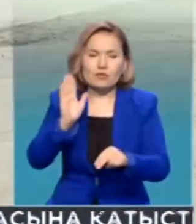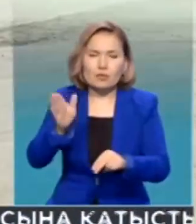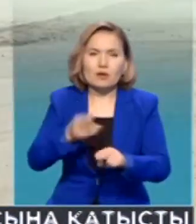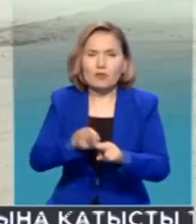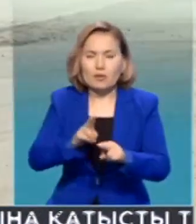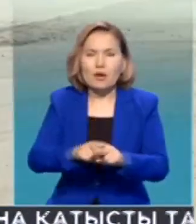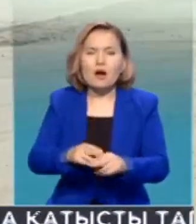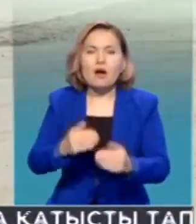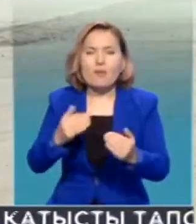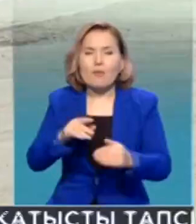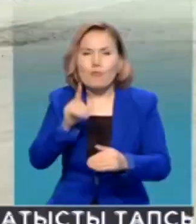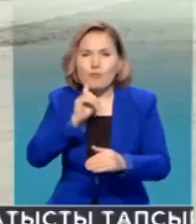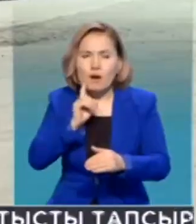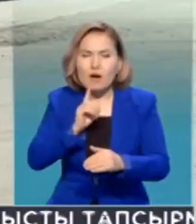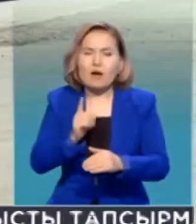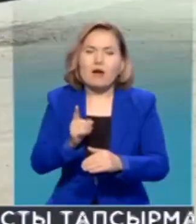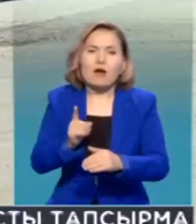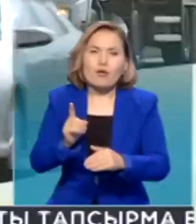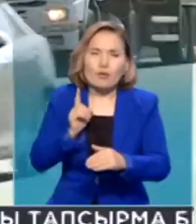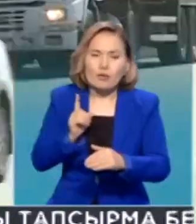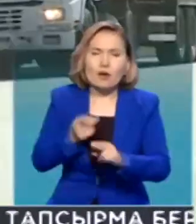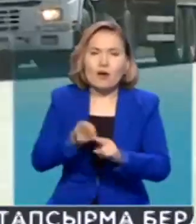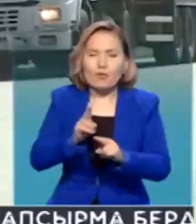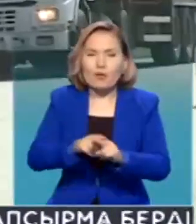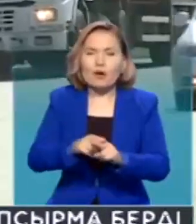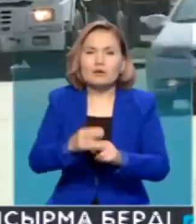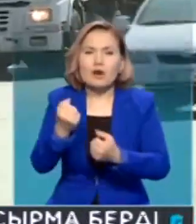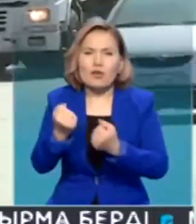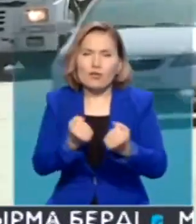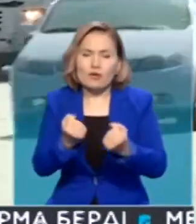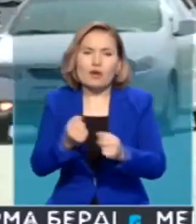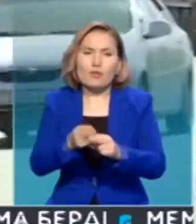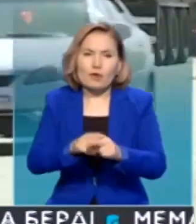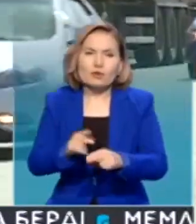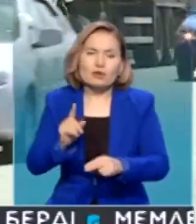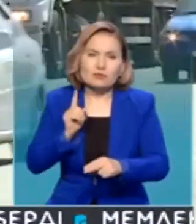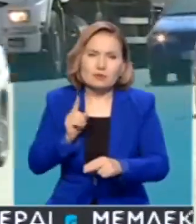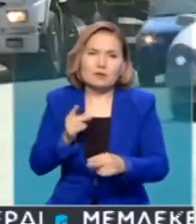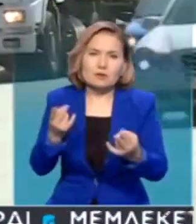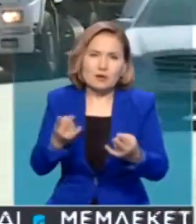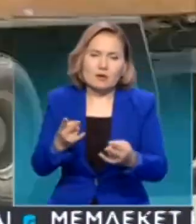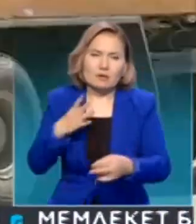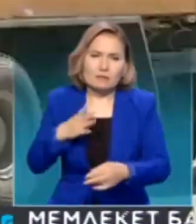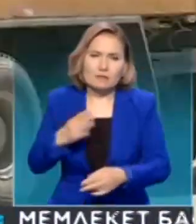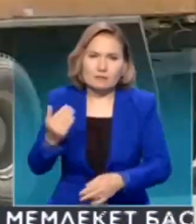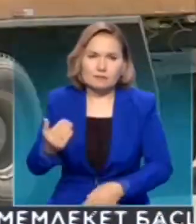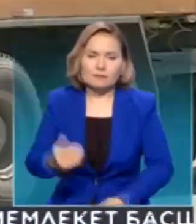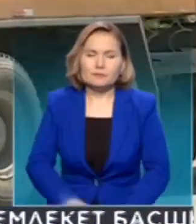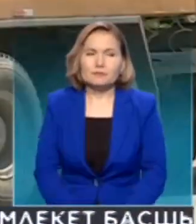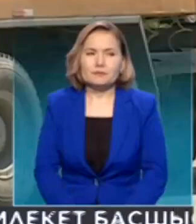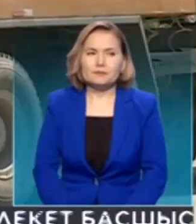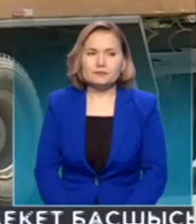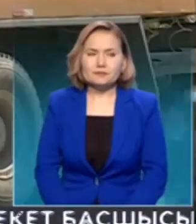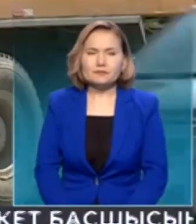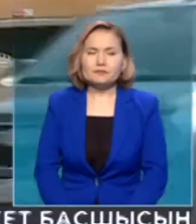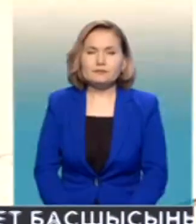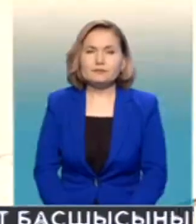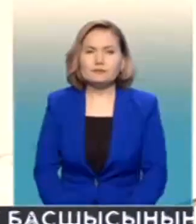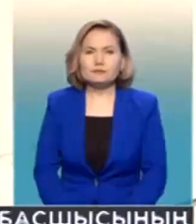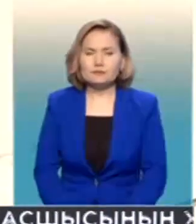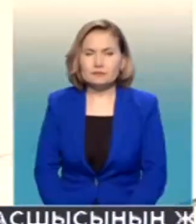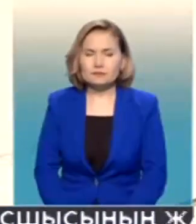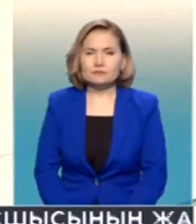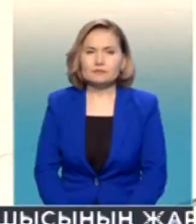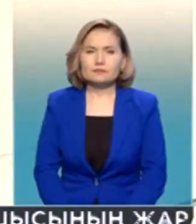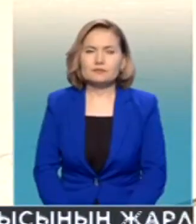дейін жүргізушілерге газ бен дизель отынын табылған жерден құюдан басқа амал жоқ. Айнұр Абілқасымқызы, Еркін Оразбаев, Қазақстан